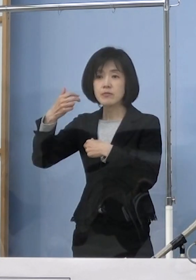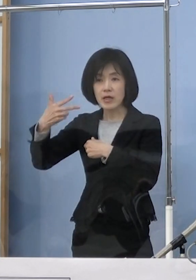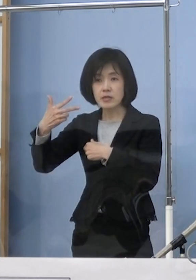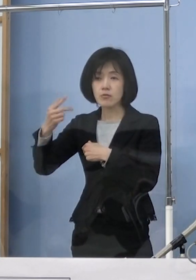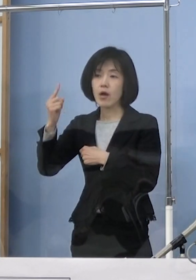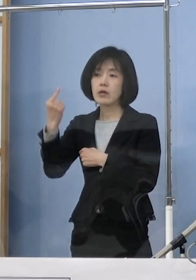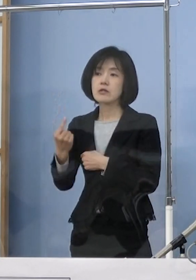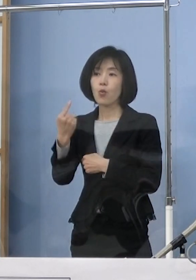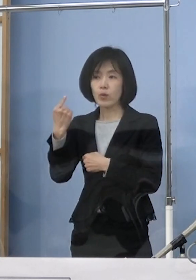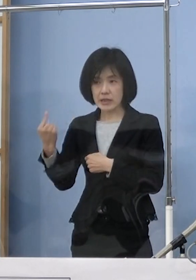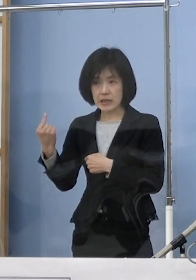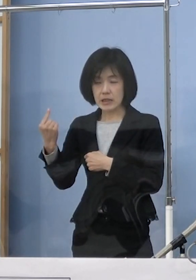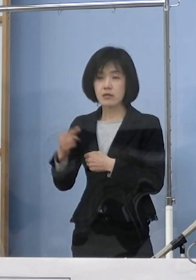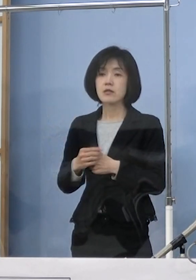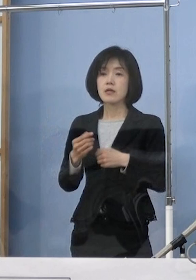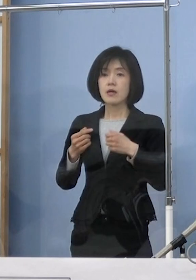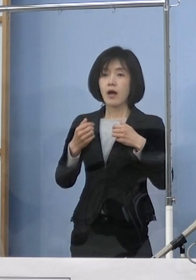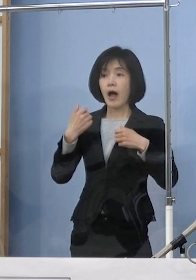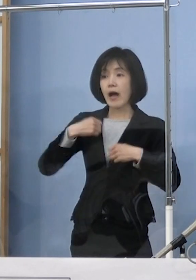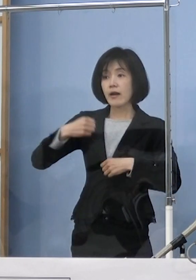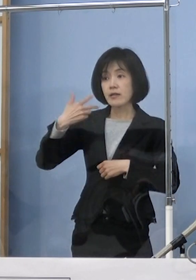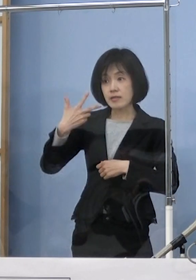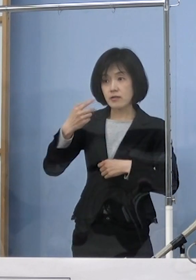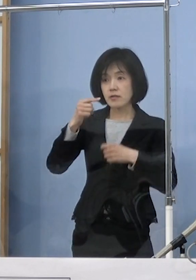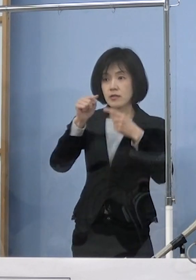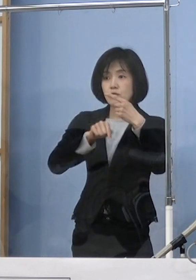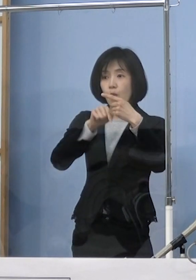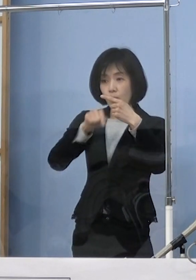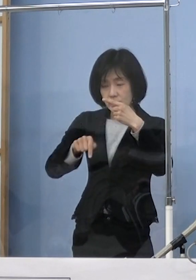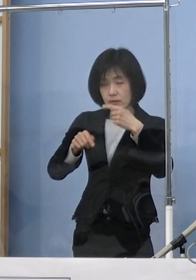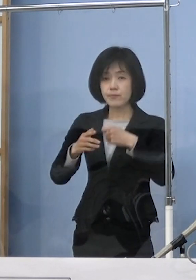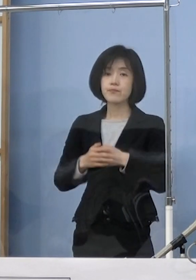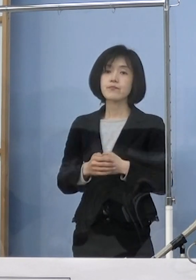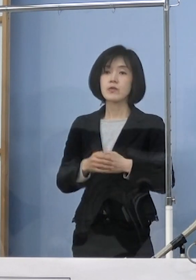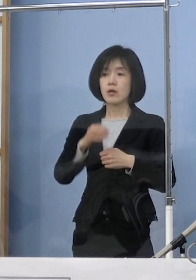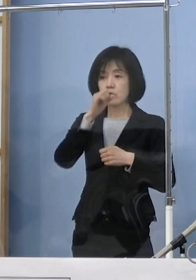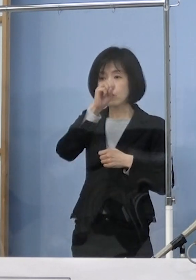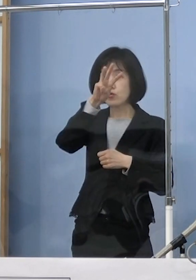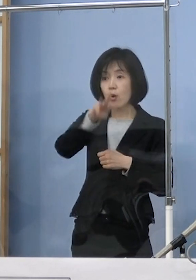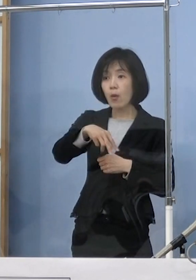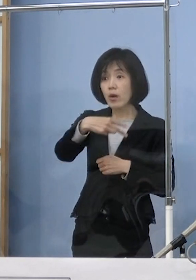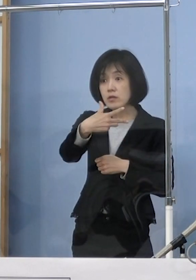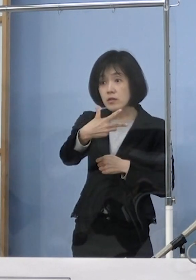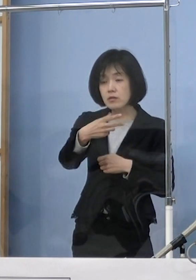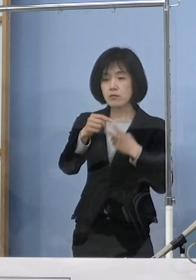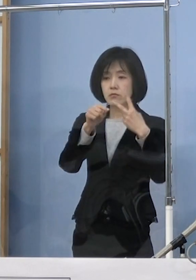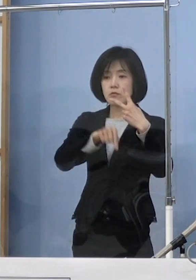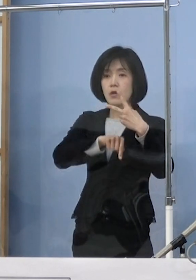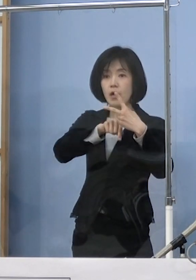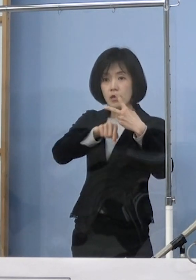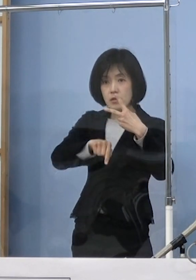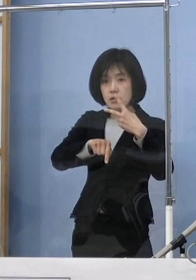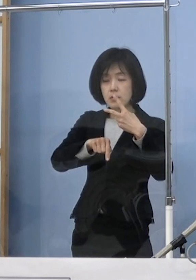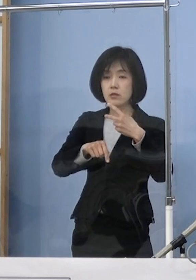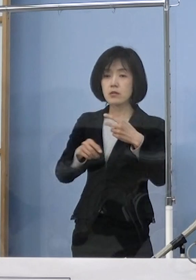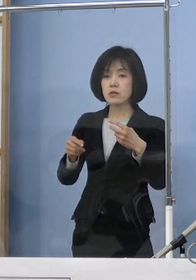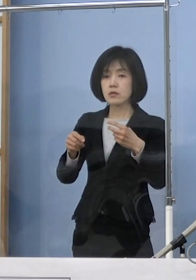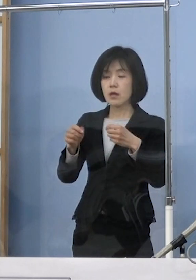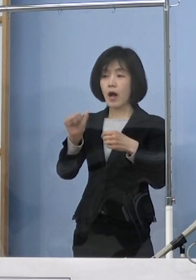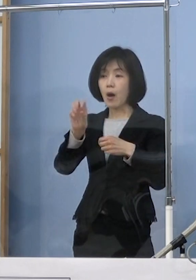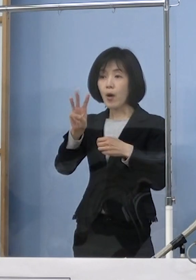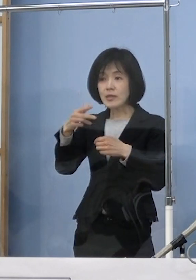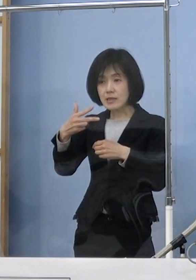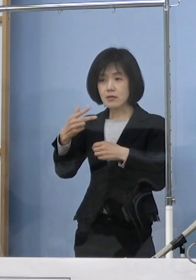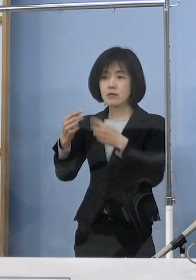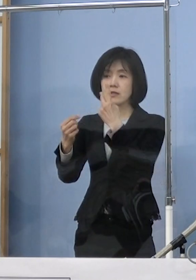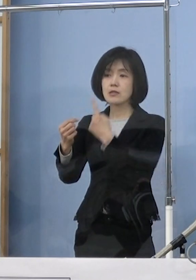が1名、阿南市が1名、そして吉野川市2名、阿波市が